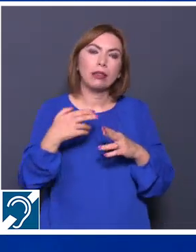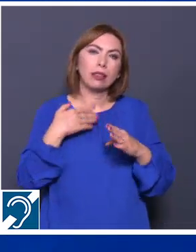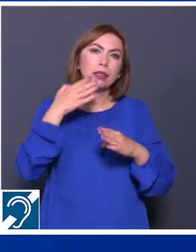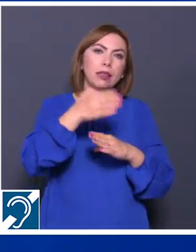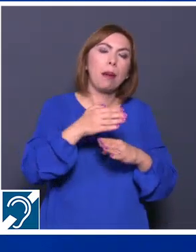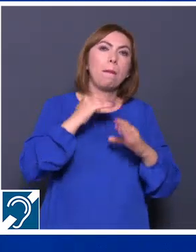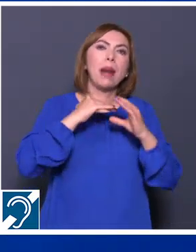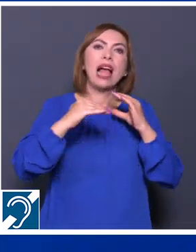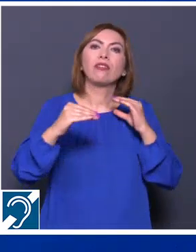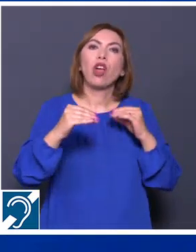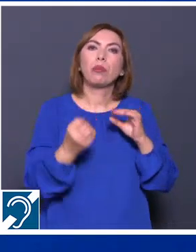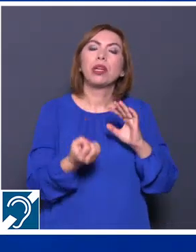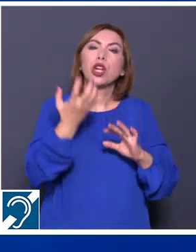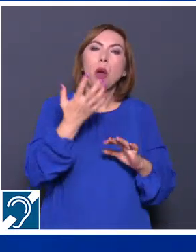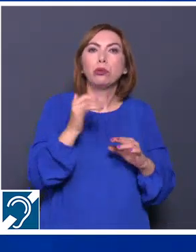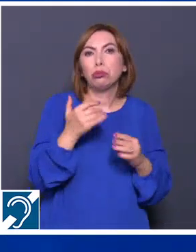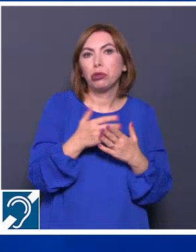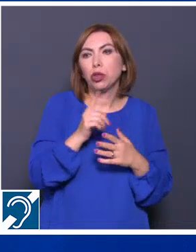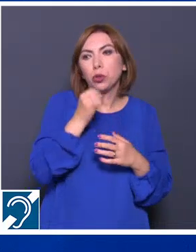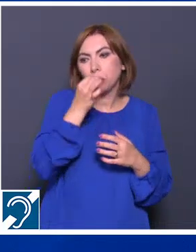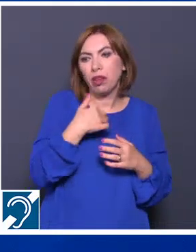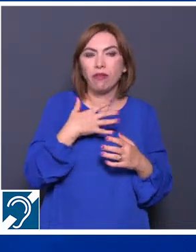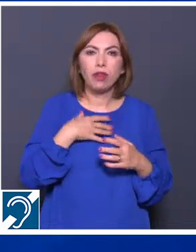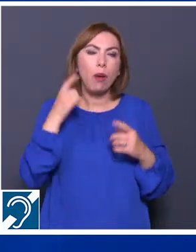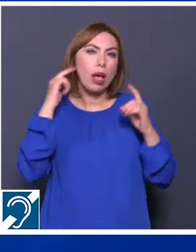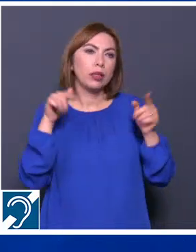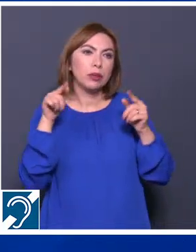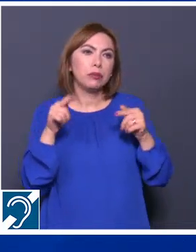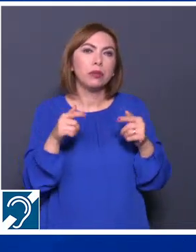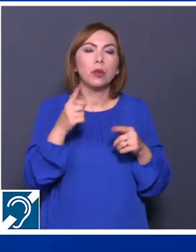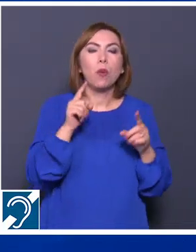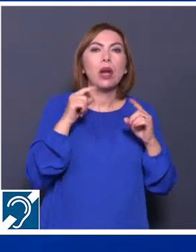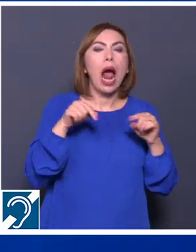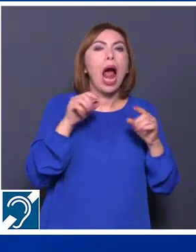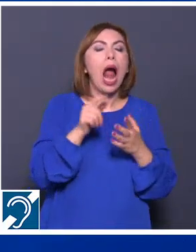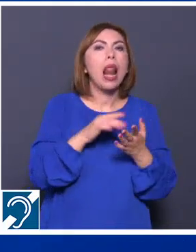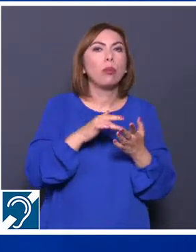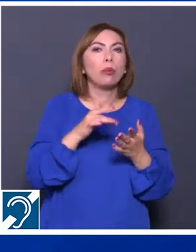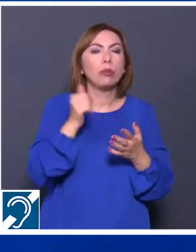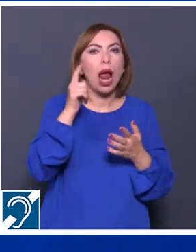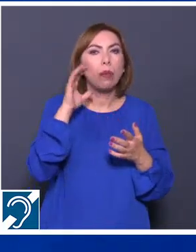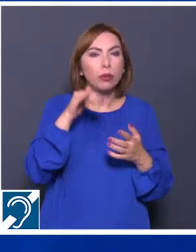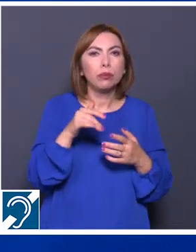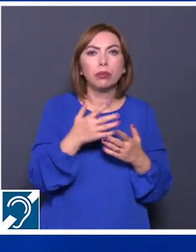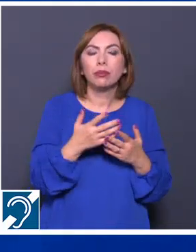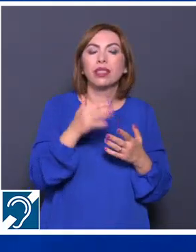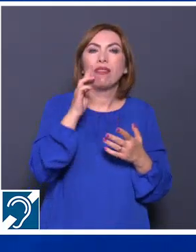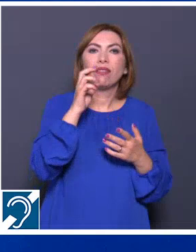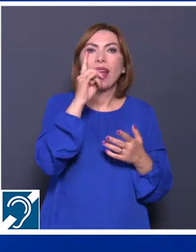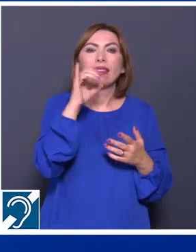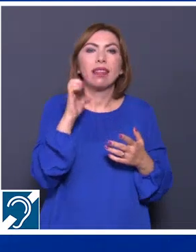platformă nouă și, de ce nu, să zicem că vrem să ascultăm un album cu Freddie Mercury cântând în